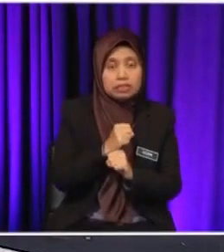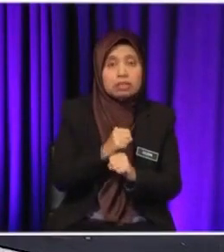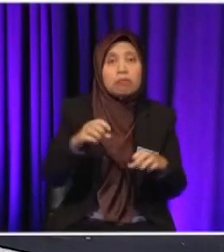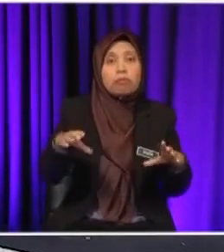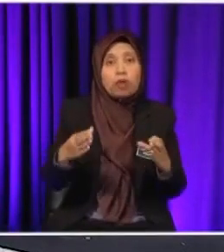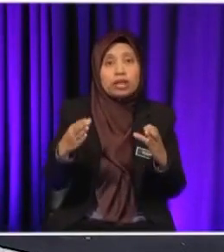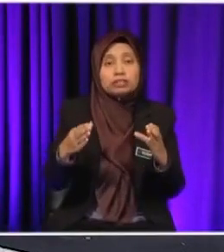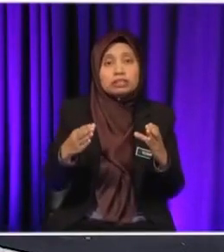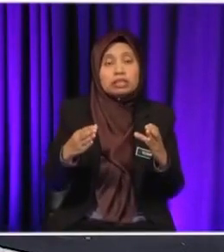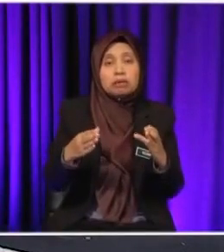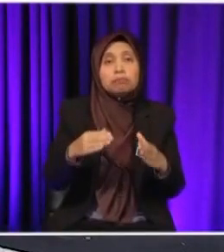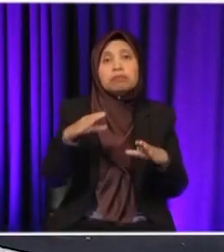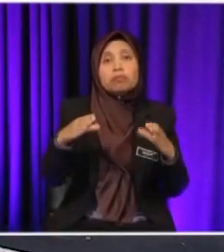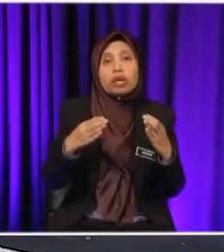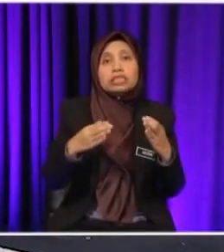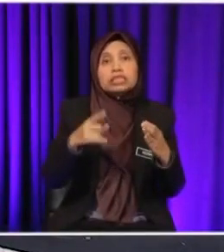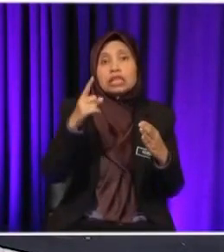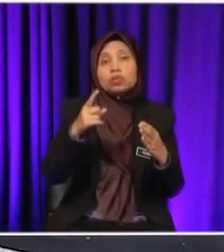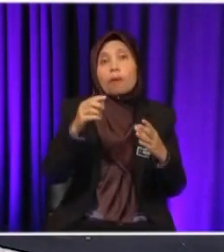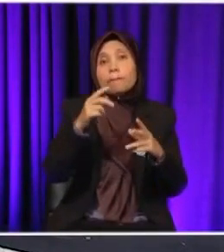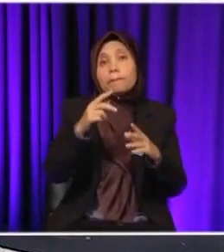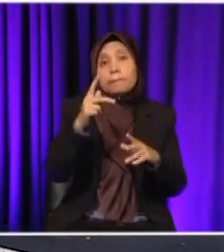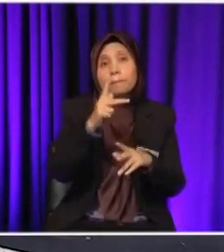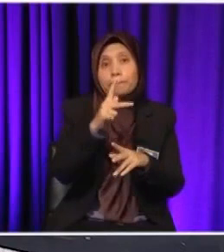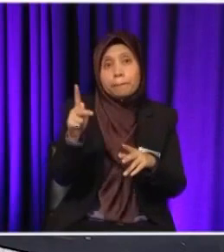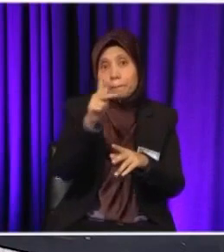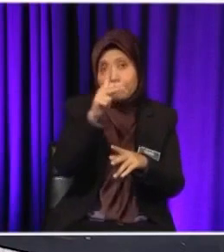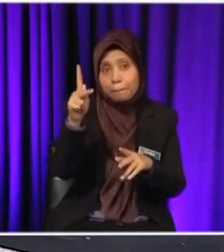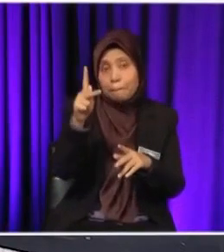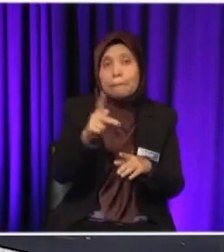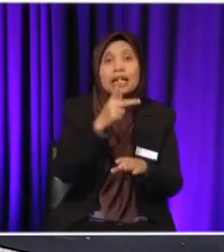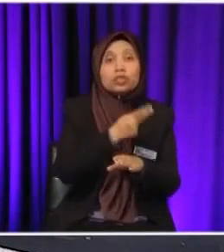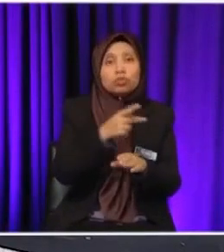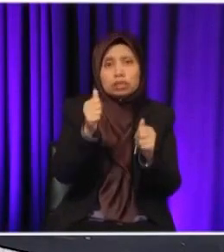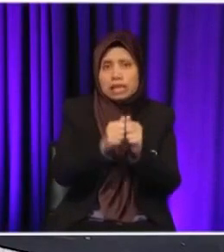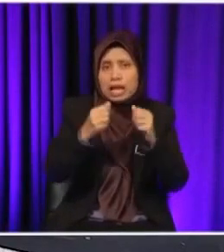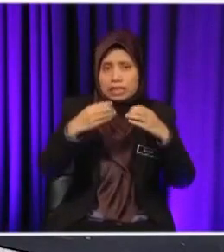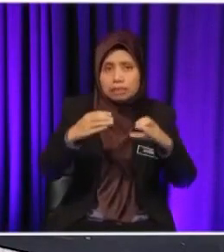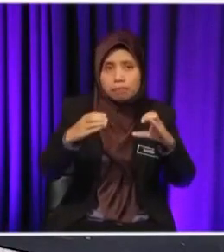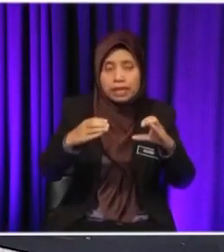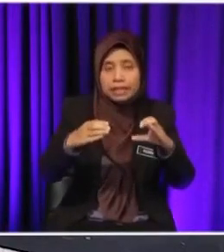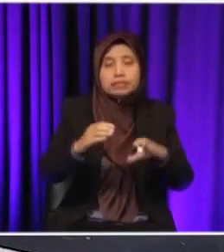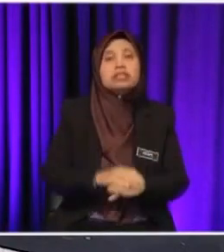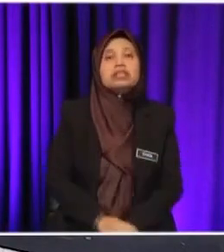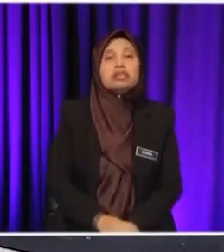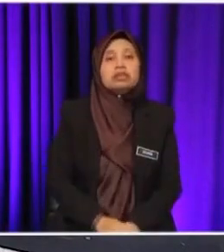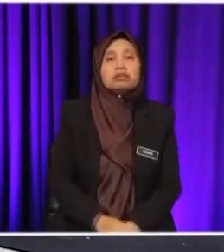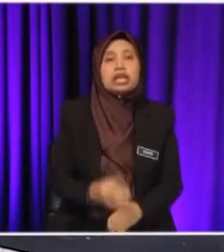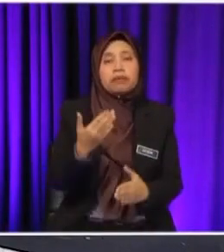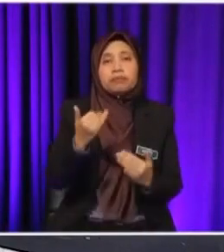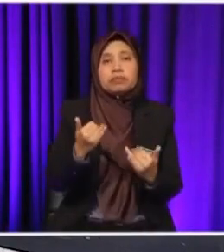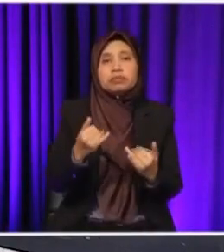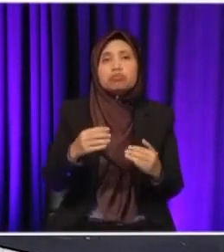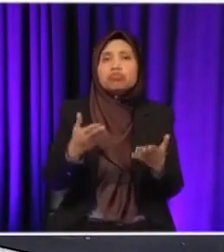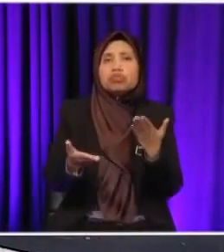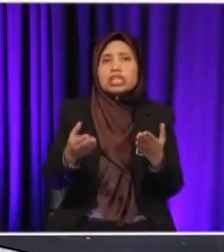membuat ataupun membina serangkap pantun dengan pantas sekali berdasarkan peristiwa penting ini. Baik cikgu,